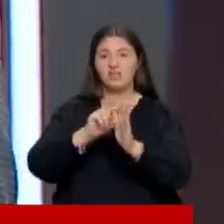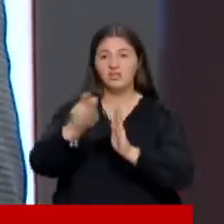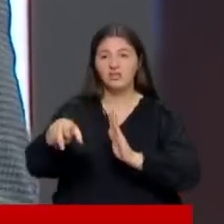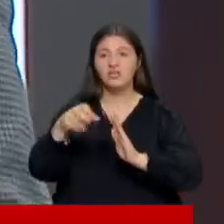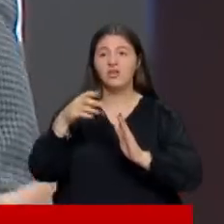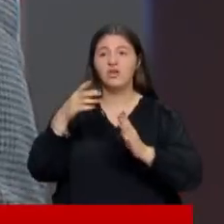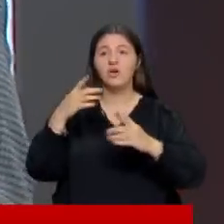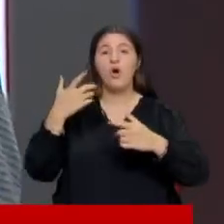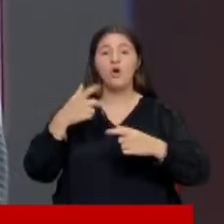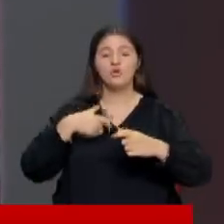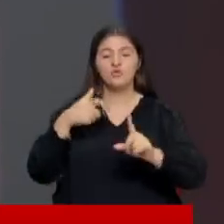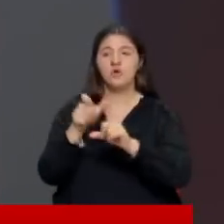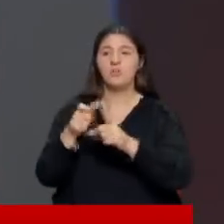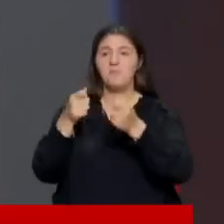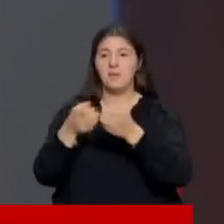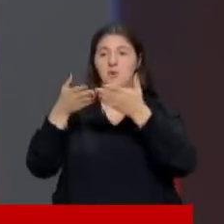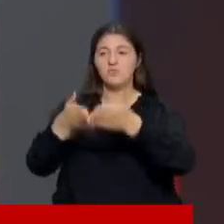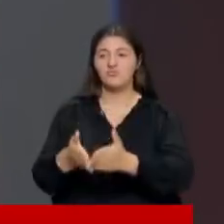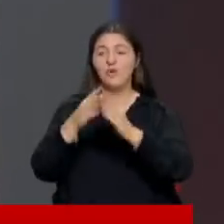Biz o diyat Botla korumaları